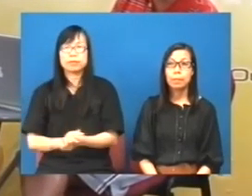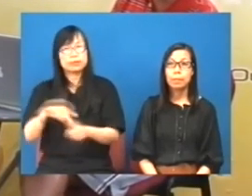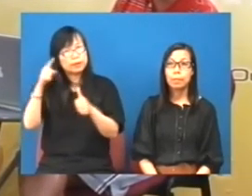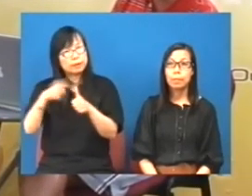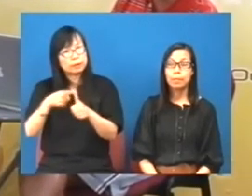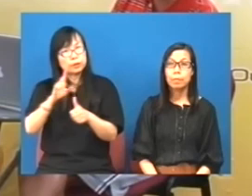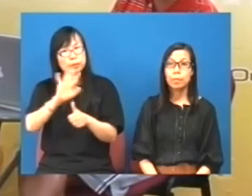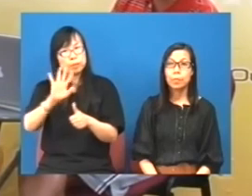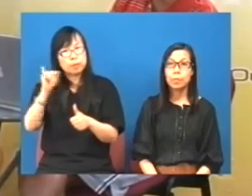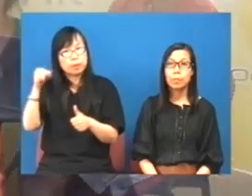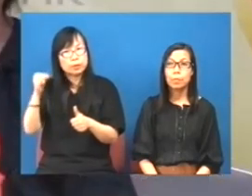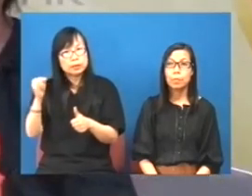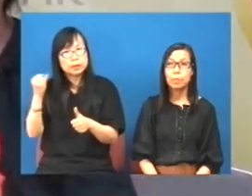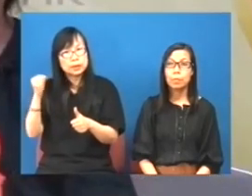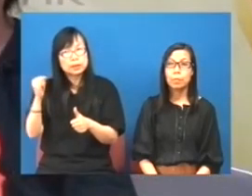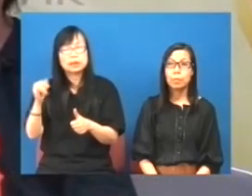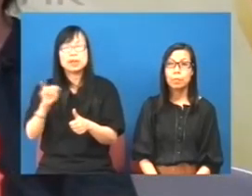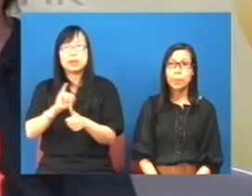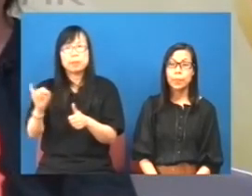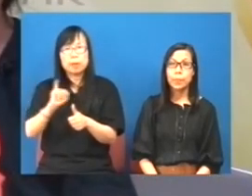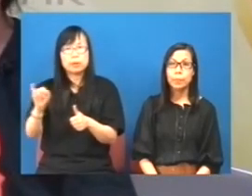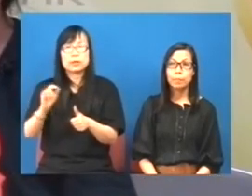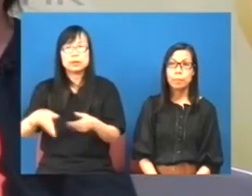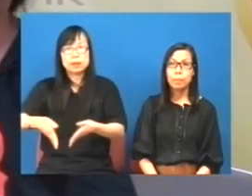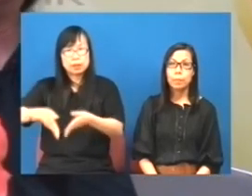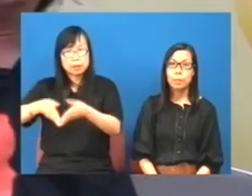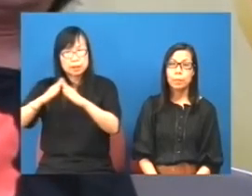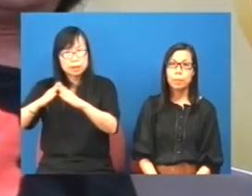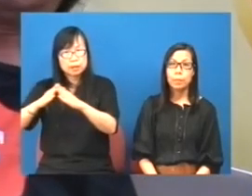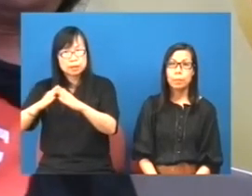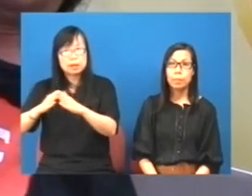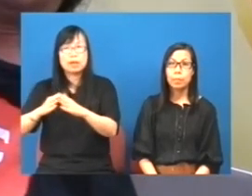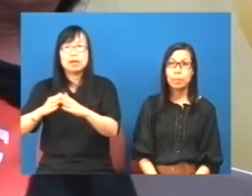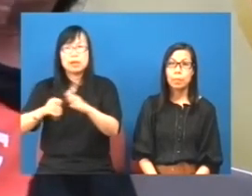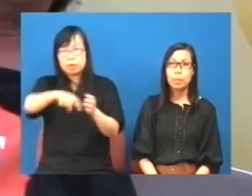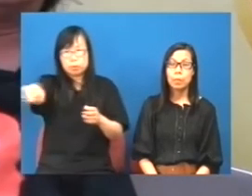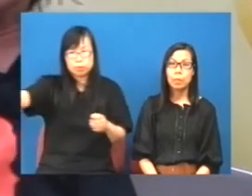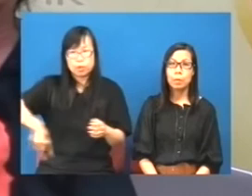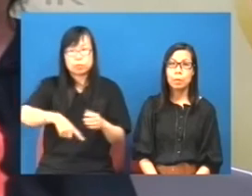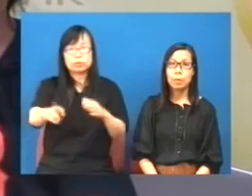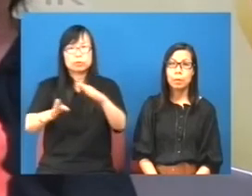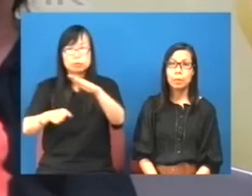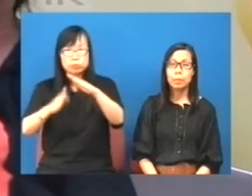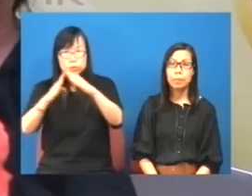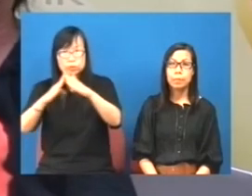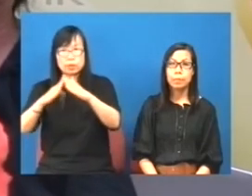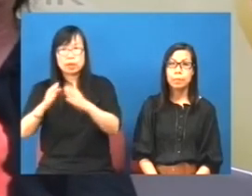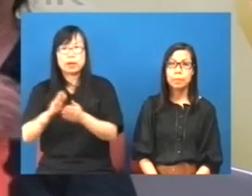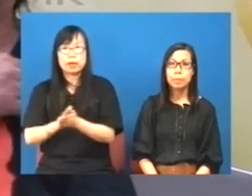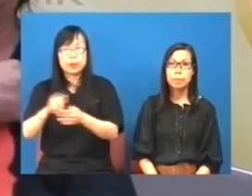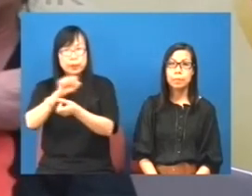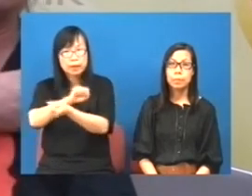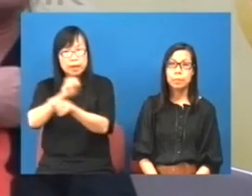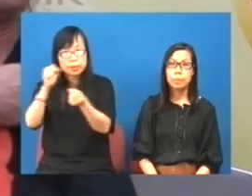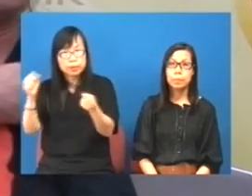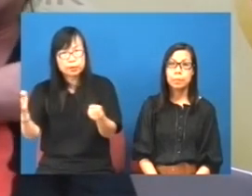建造一些場館是可以舒緩這個現在我們這個政府